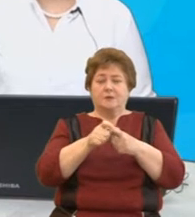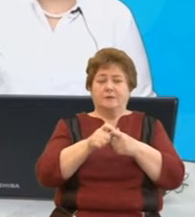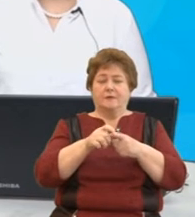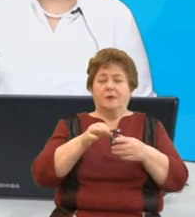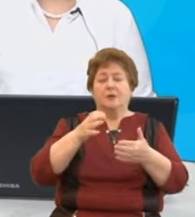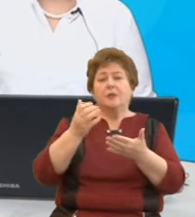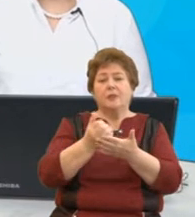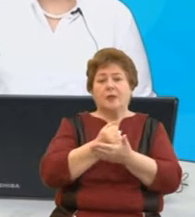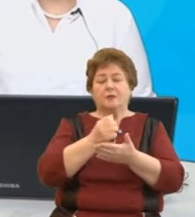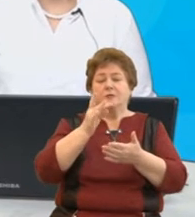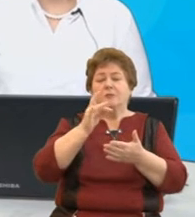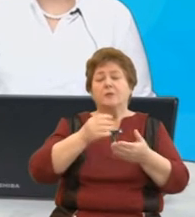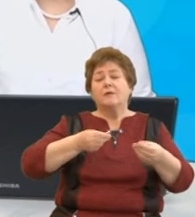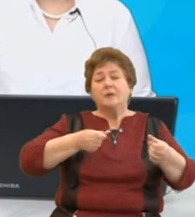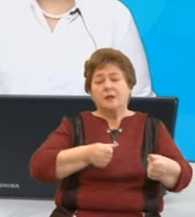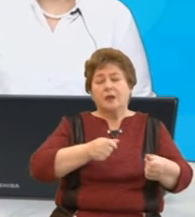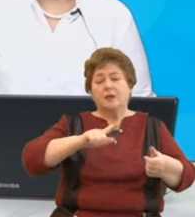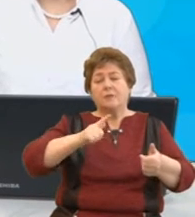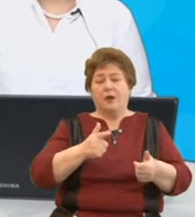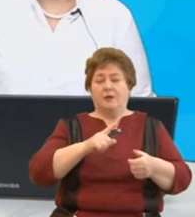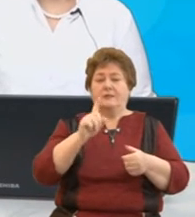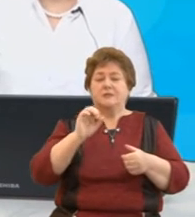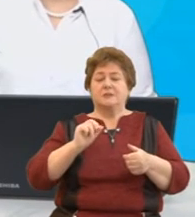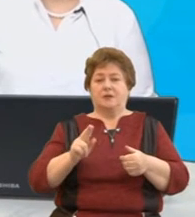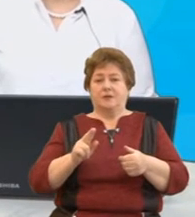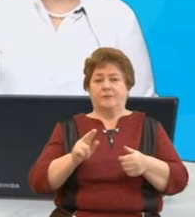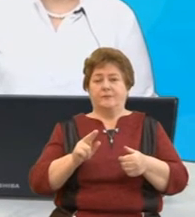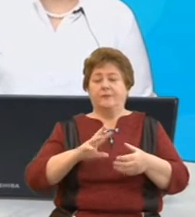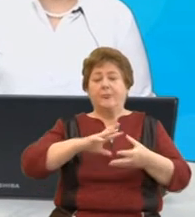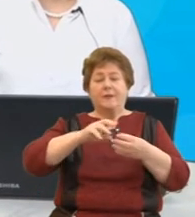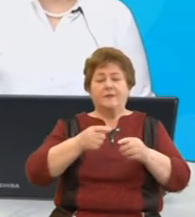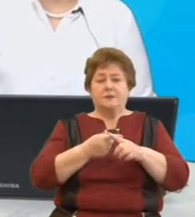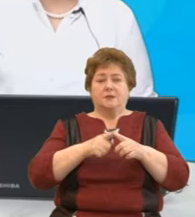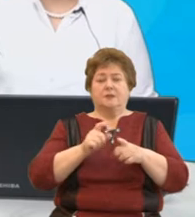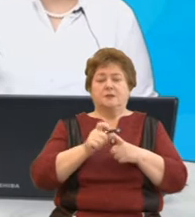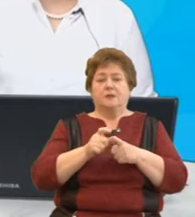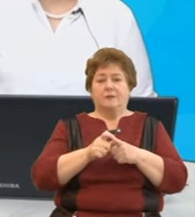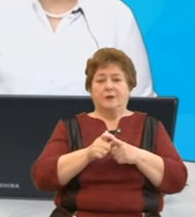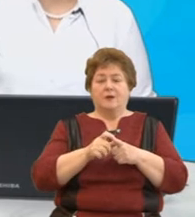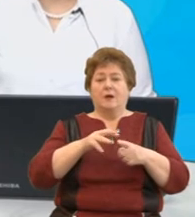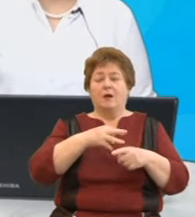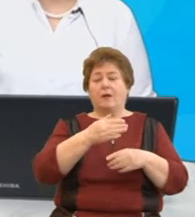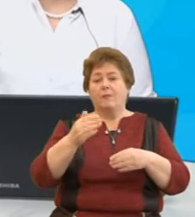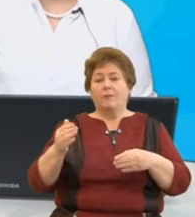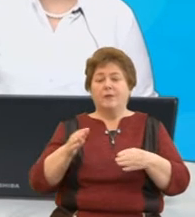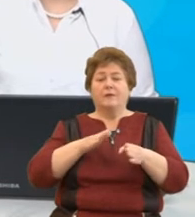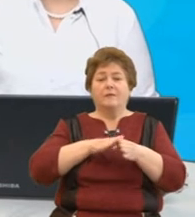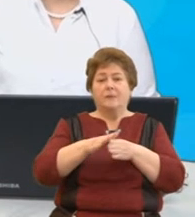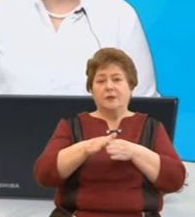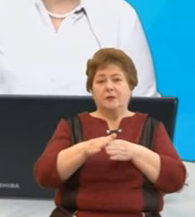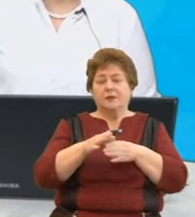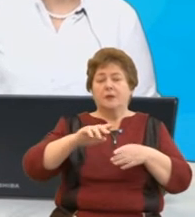определим роль мягкого знака во всех этих словах мы употребили